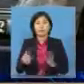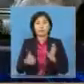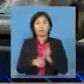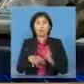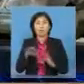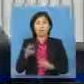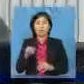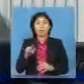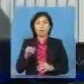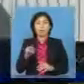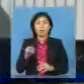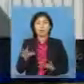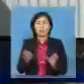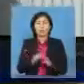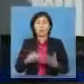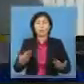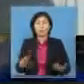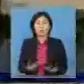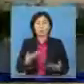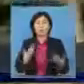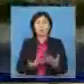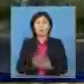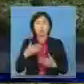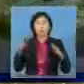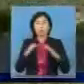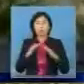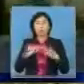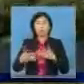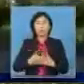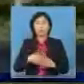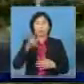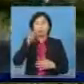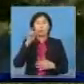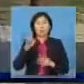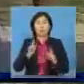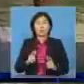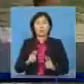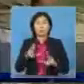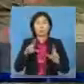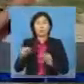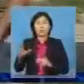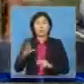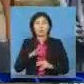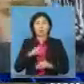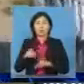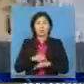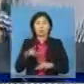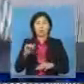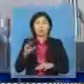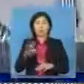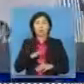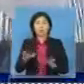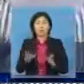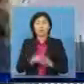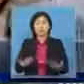46-летний Уразбек Жусипкалиев вместе с детьми прибывает в свой новый дом. Еще совсем недавно мужчина был по-настоящему счастлив в браке с супругой Светой.